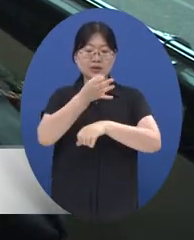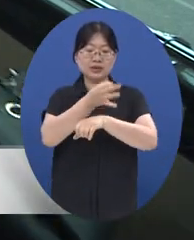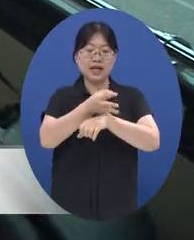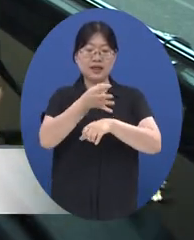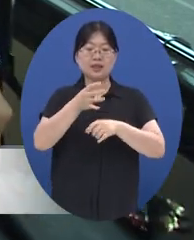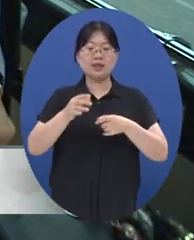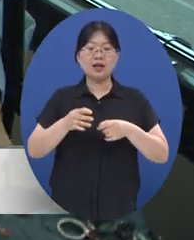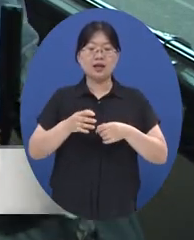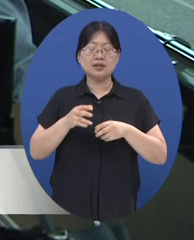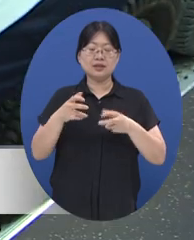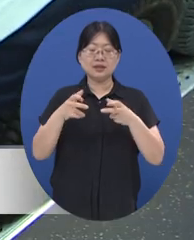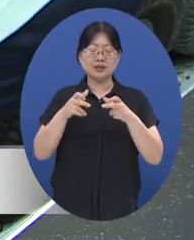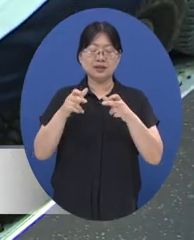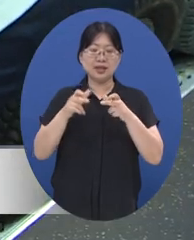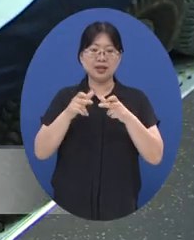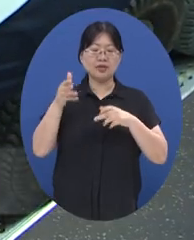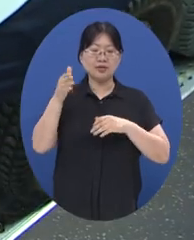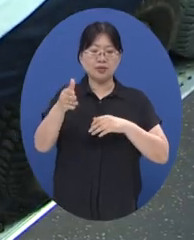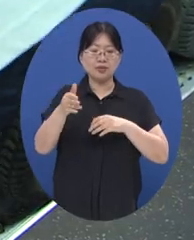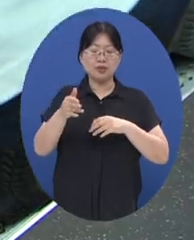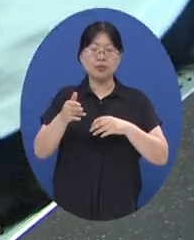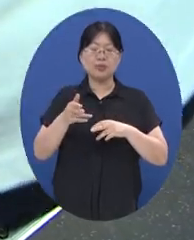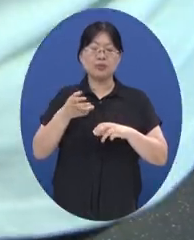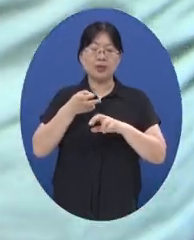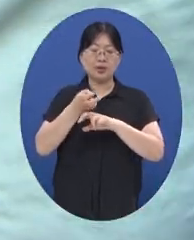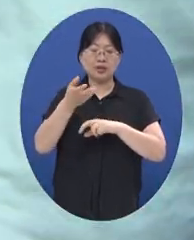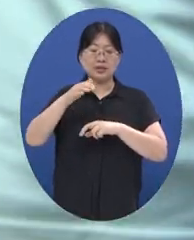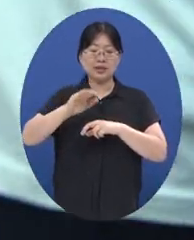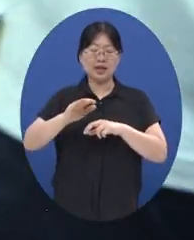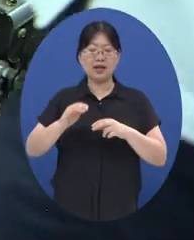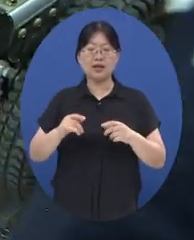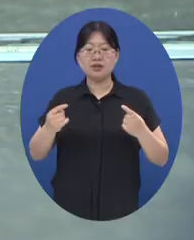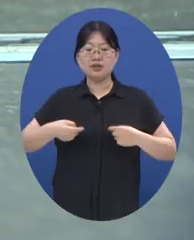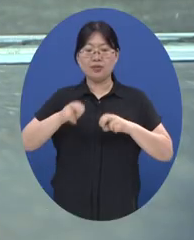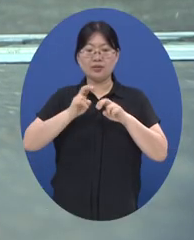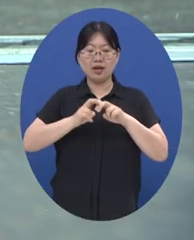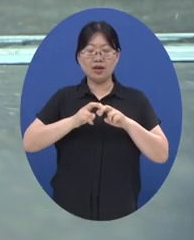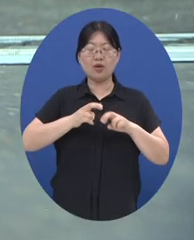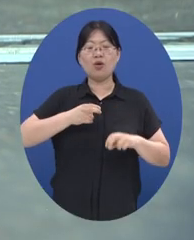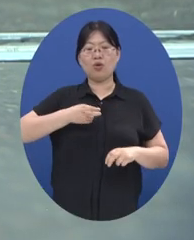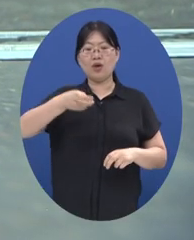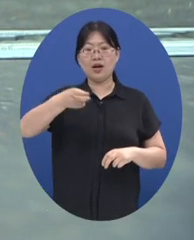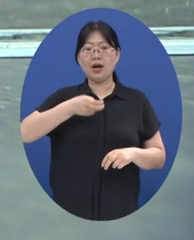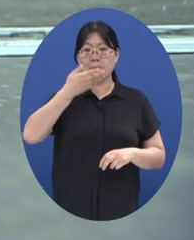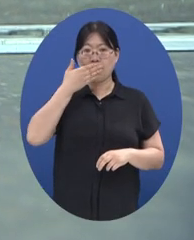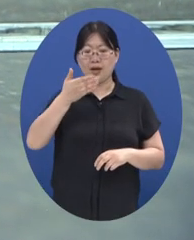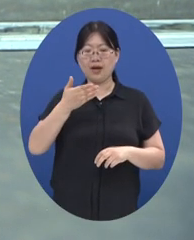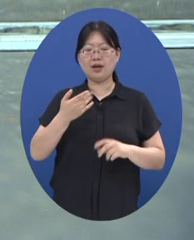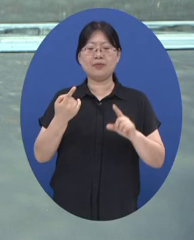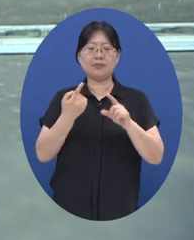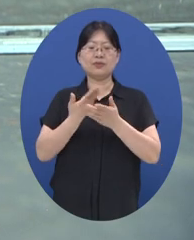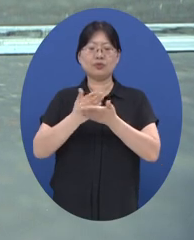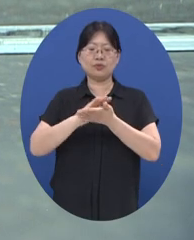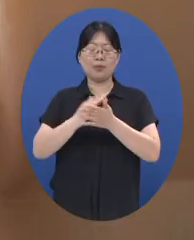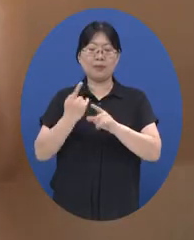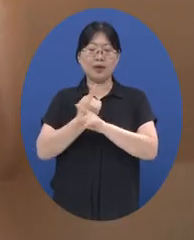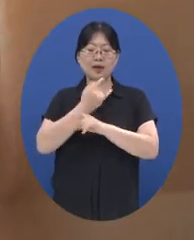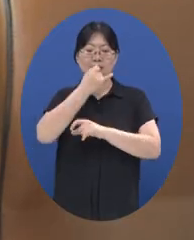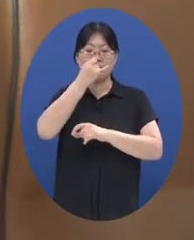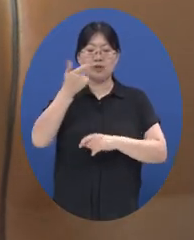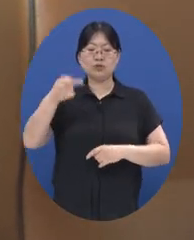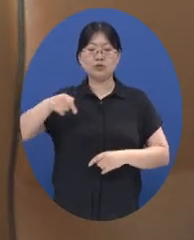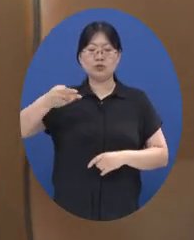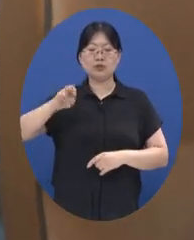전용 여행버스인데 승강기부터 안전벨트까지 휠체어제로 여행지를 오갈 수 있게 개조됐습니다. 일명